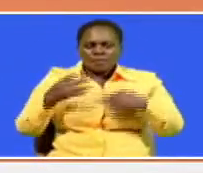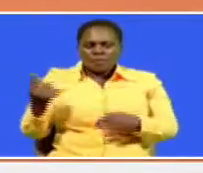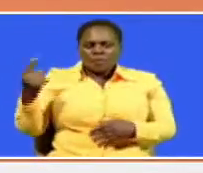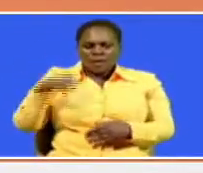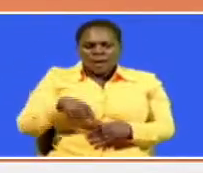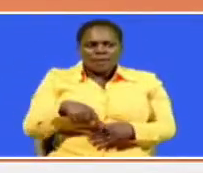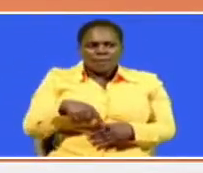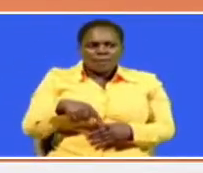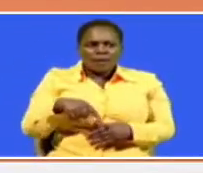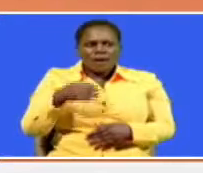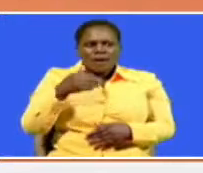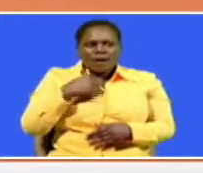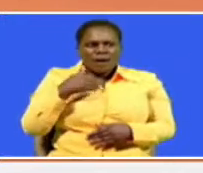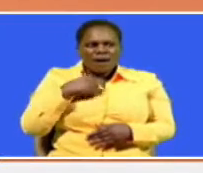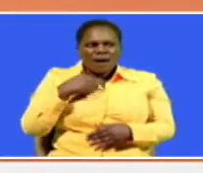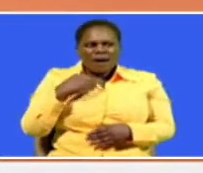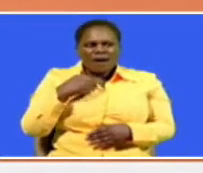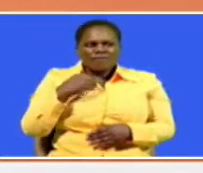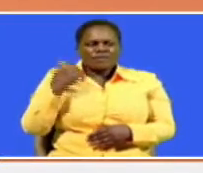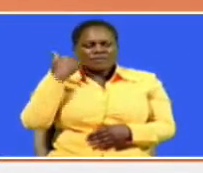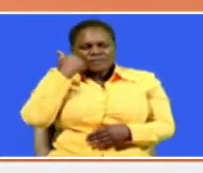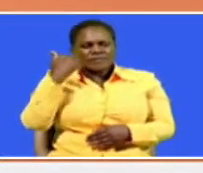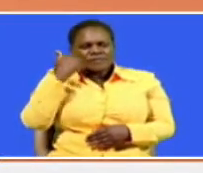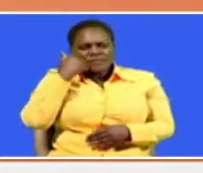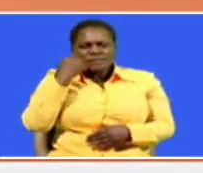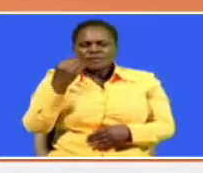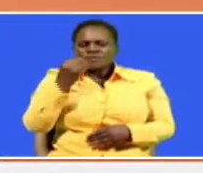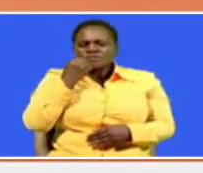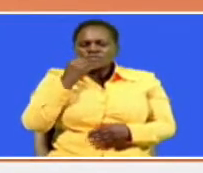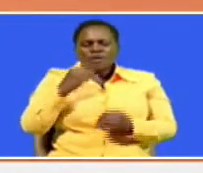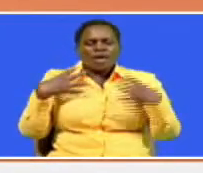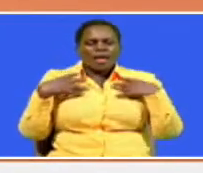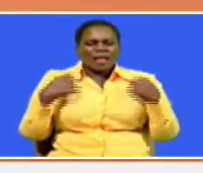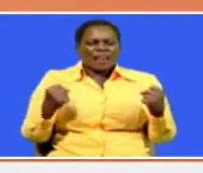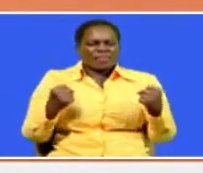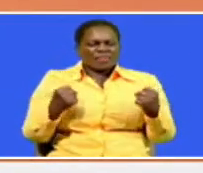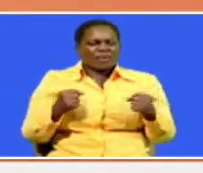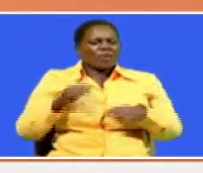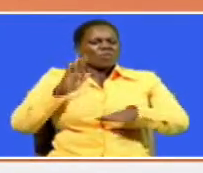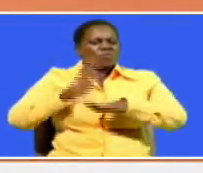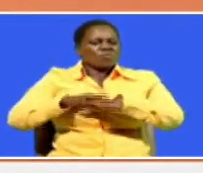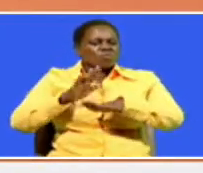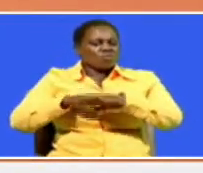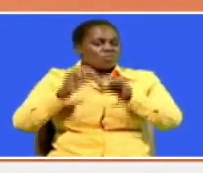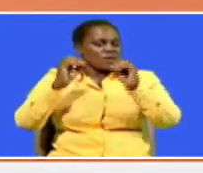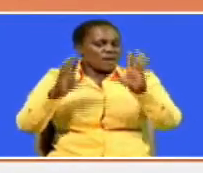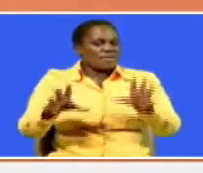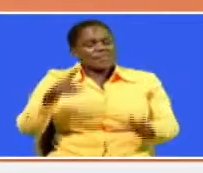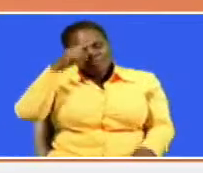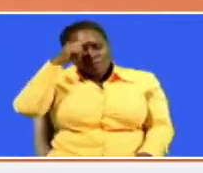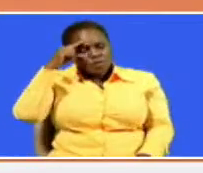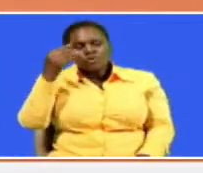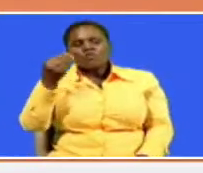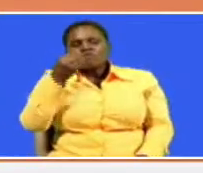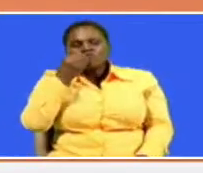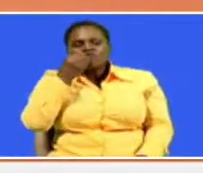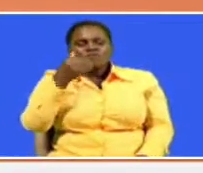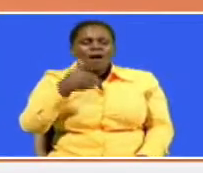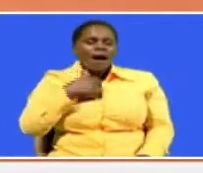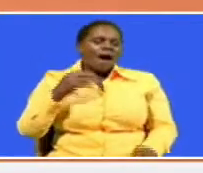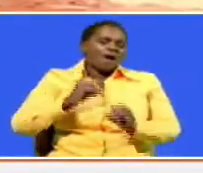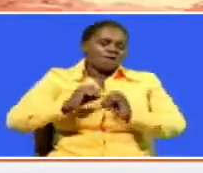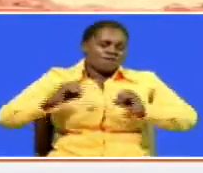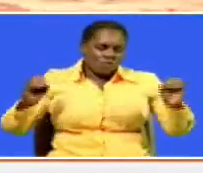walikuwa wanapatikana na kitu inaitwa malnutrition. Yaani ile afya kimwili ilikuwa imedhoofika kwa sababu hawapati ile chakula